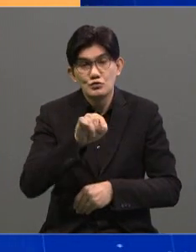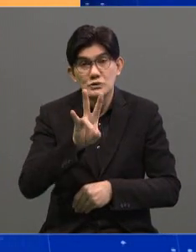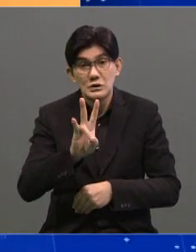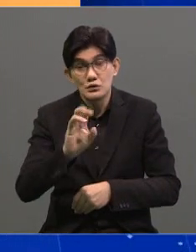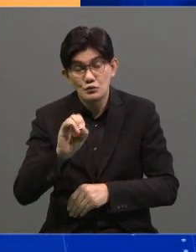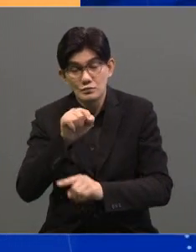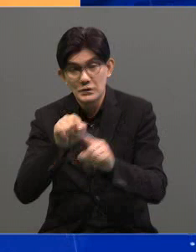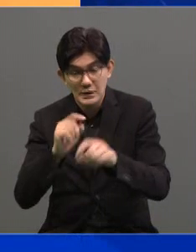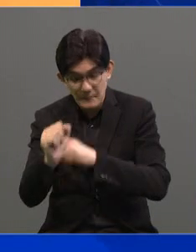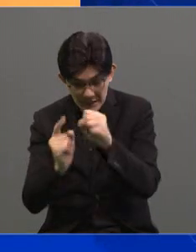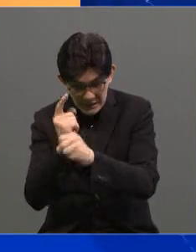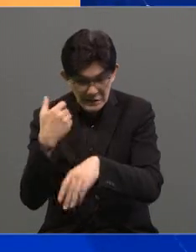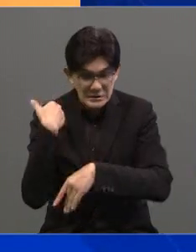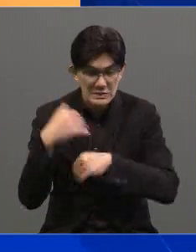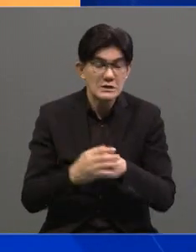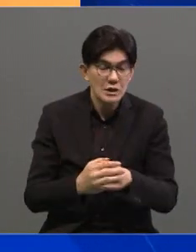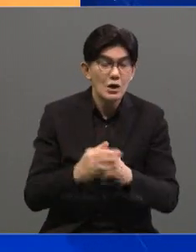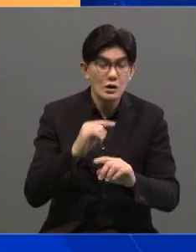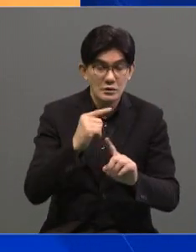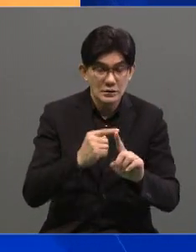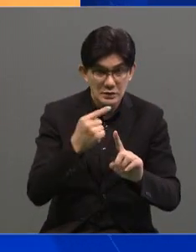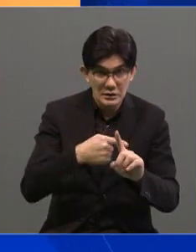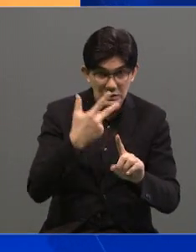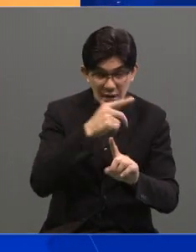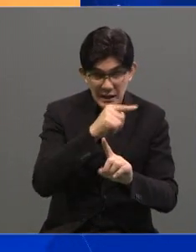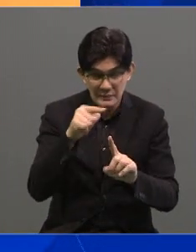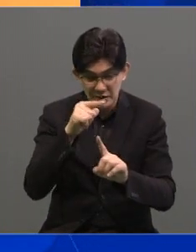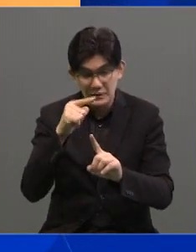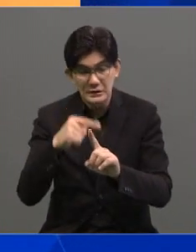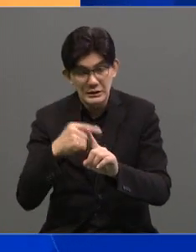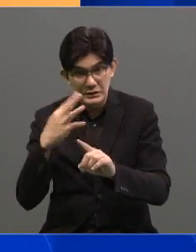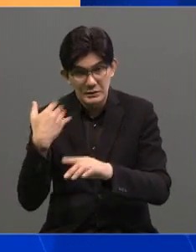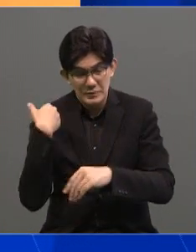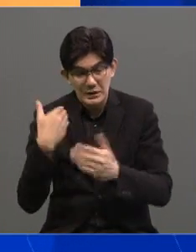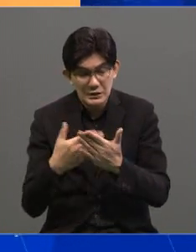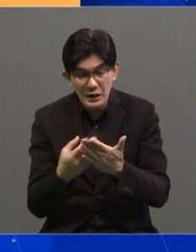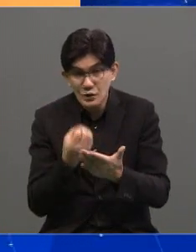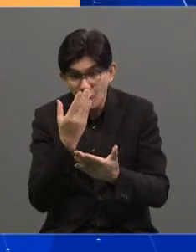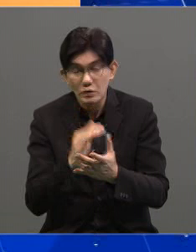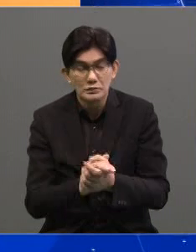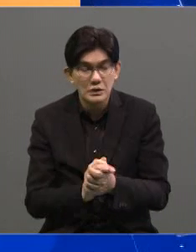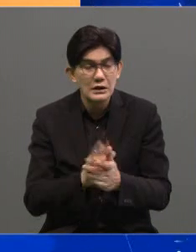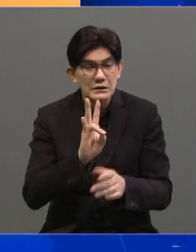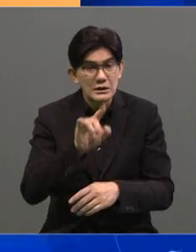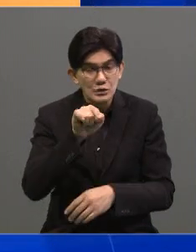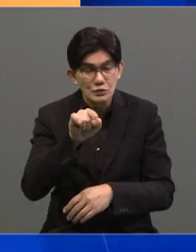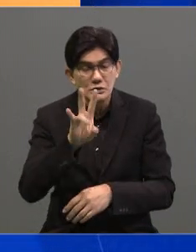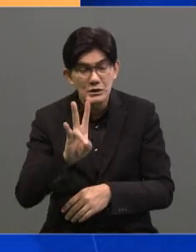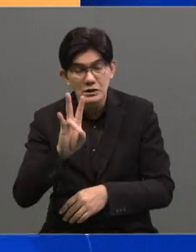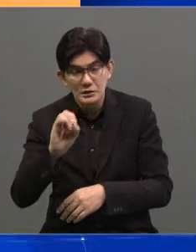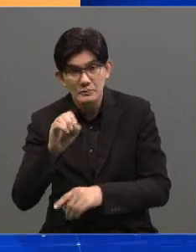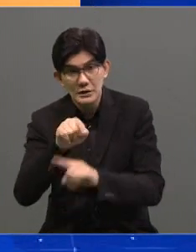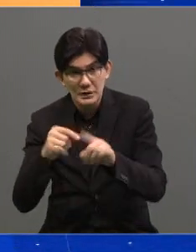ปีและตั้งแต่วันที่1เมษายนถึง30กันยายน2568จะได้รับอัตราดอกเบี้ย